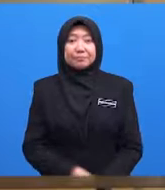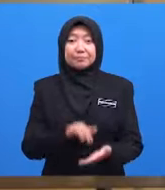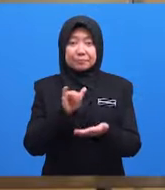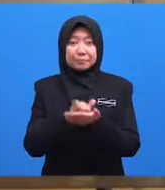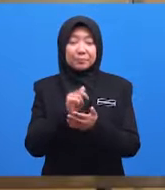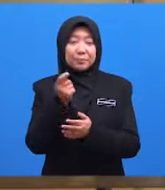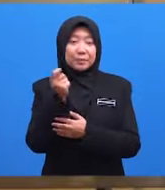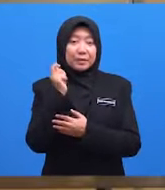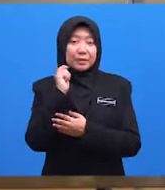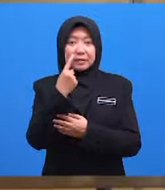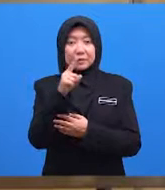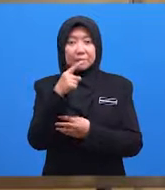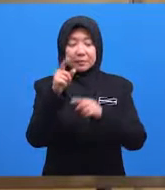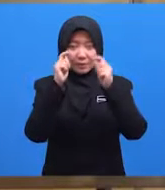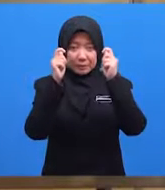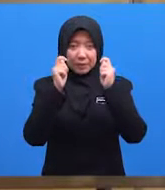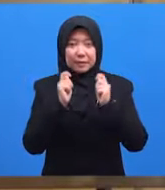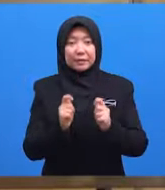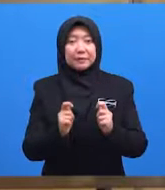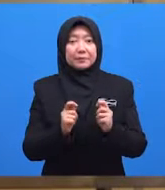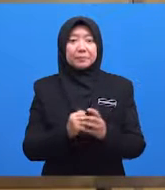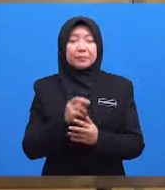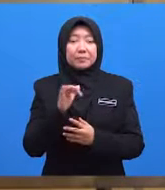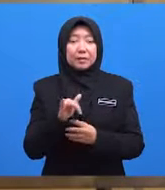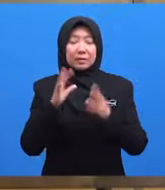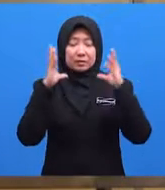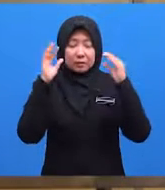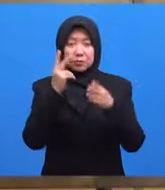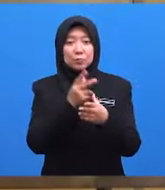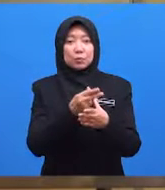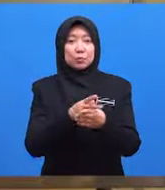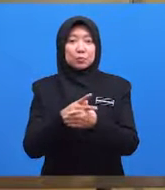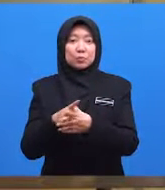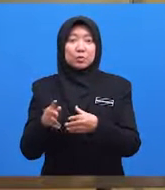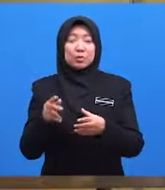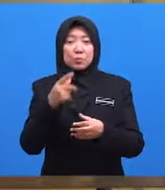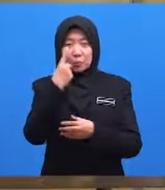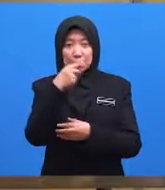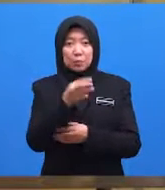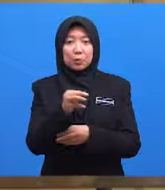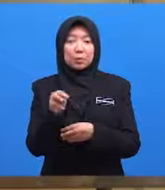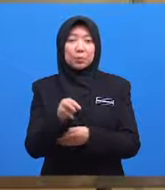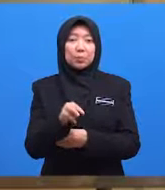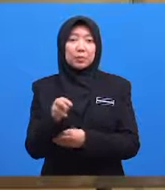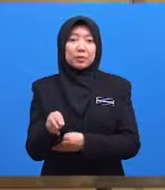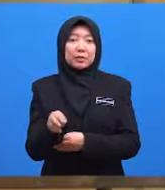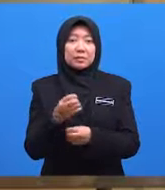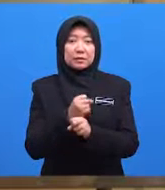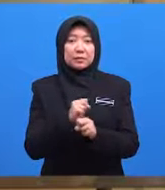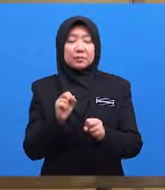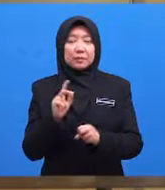Itulah tadi 11 tips atau teknik yang cikgu kongsikan kepada murid-murid untuk